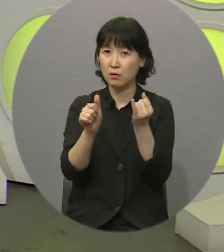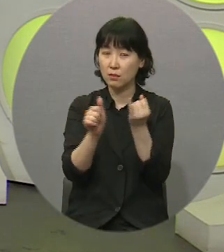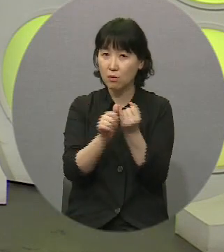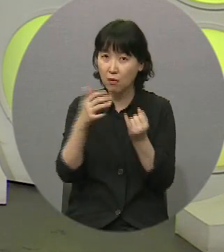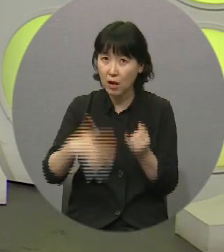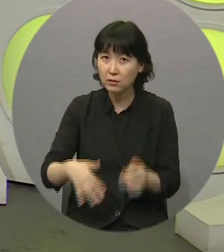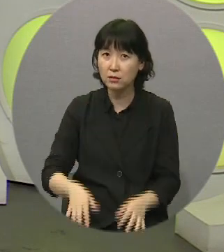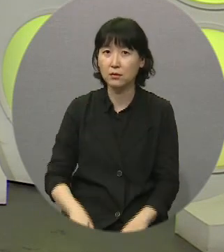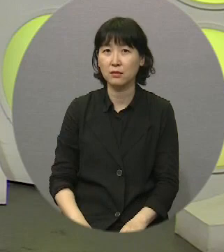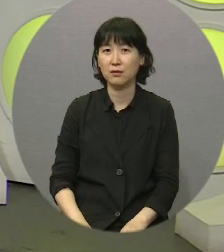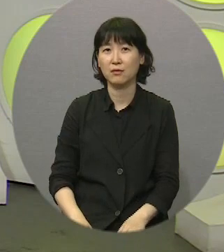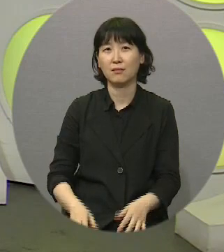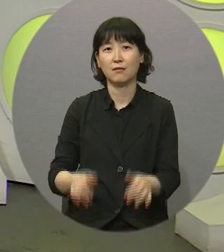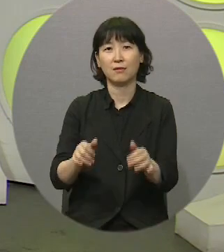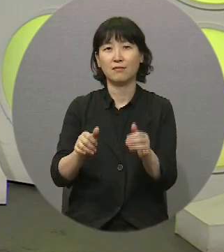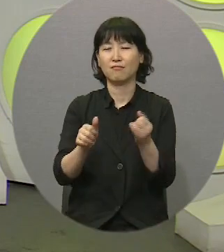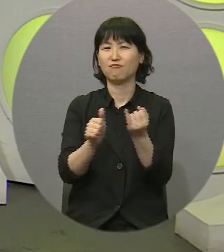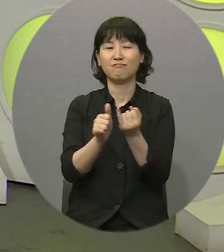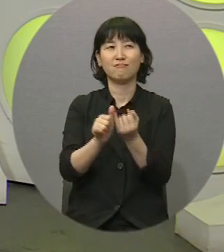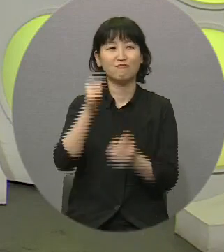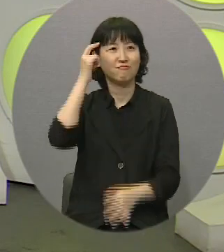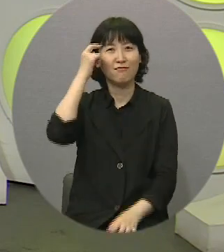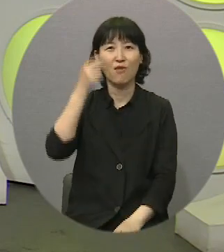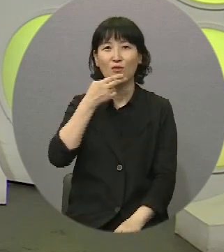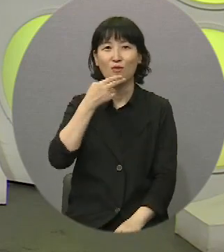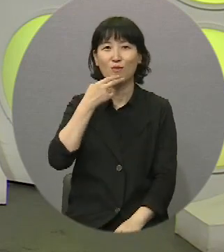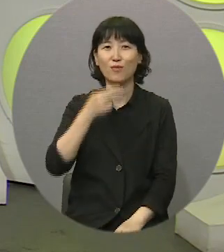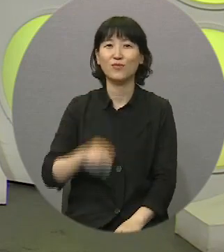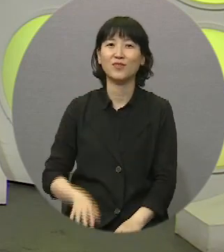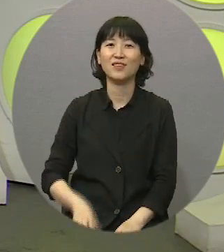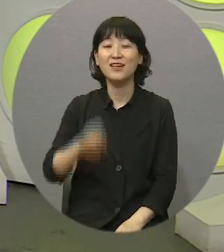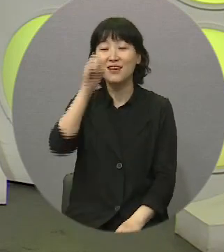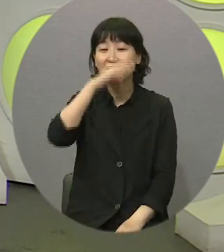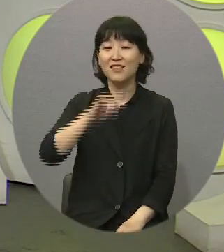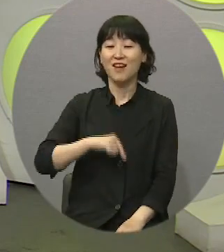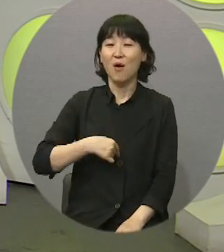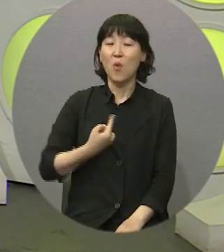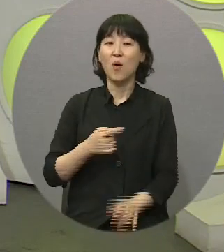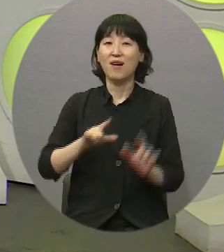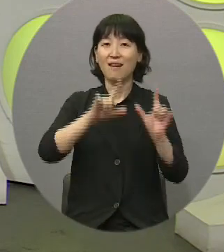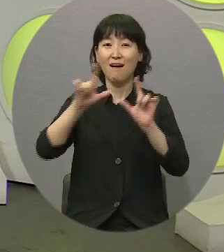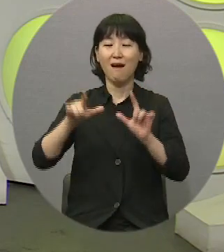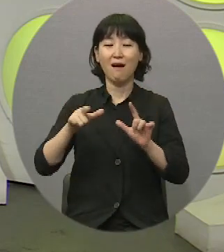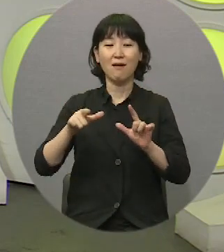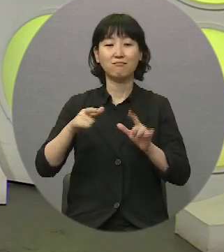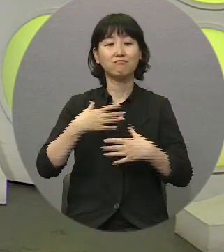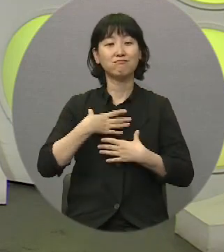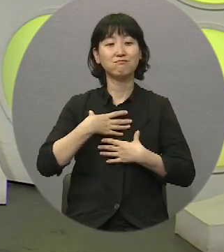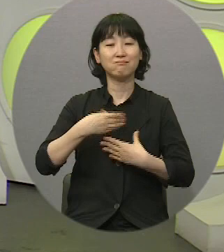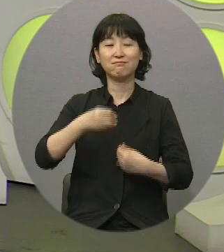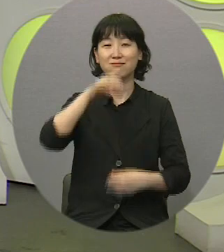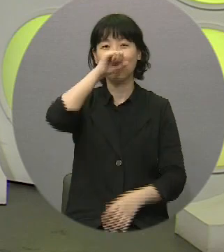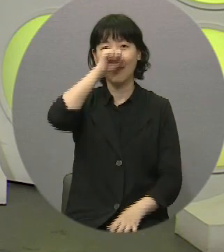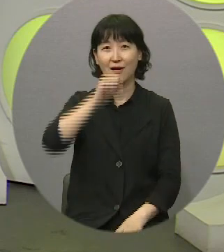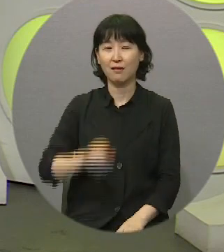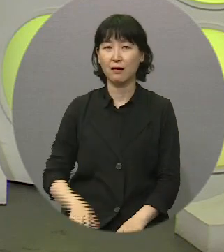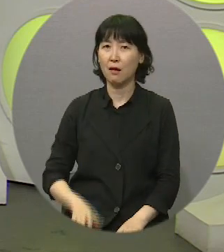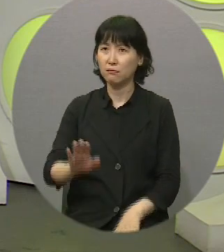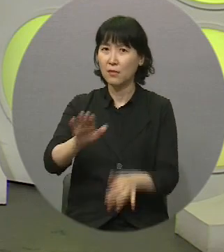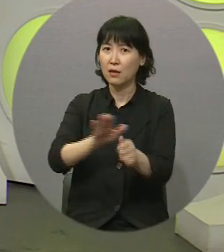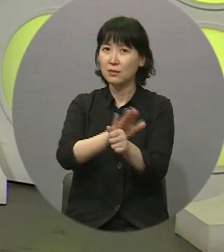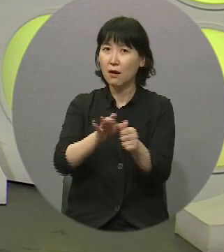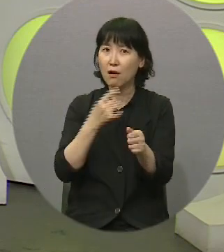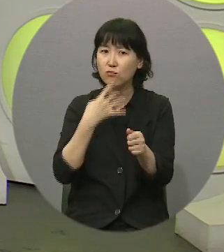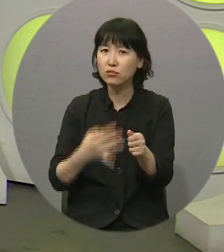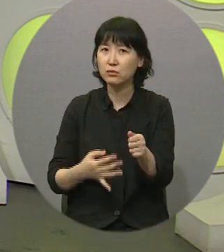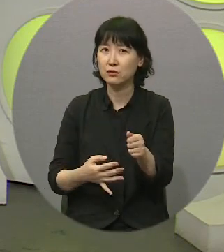네. 저는 별로 결혼하고 싶은 생각이 이상한 게 없어. 네. 그냥 혼자 살고 사는 게 너무 편해서. 네. 아니 네. 사랑뿐 노래를 부르면 임자를